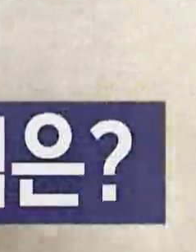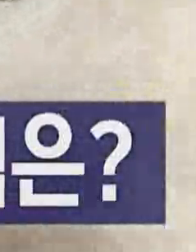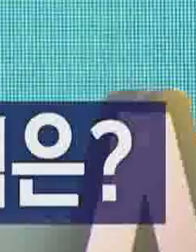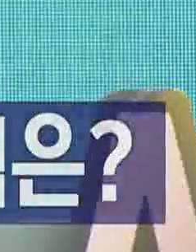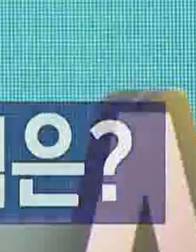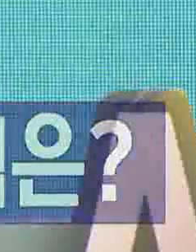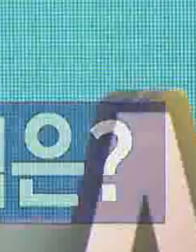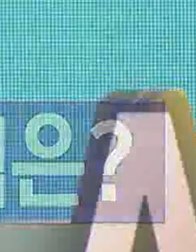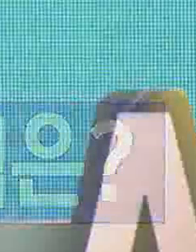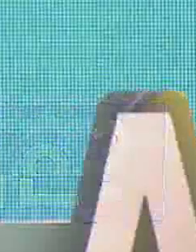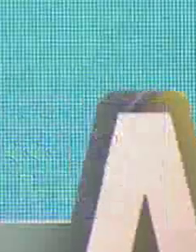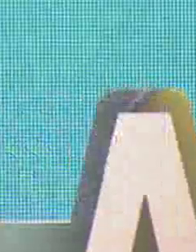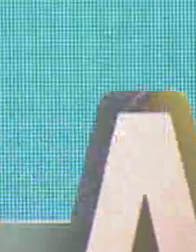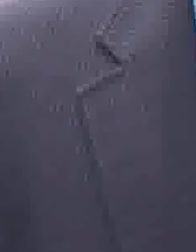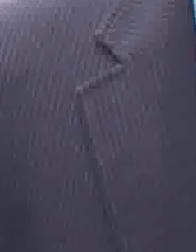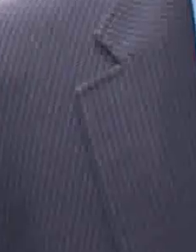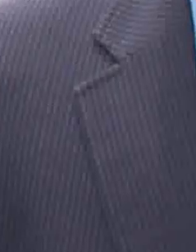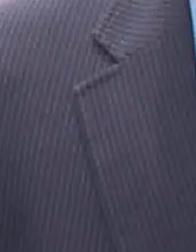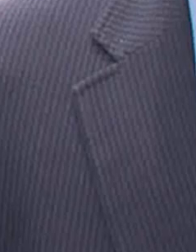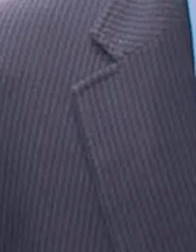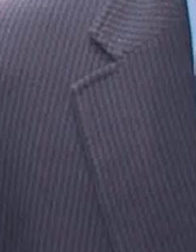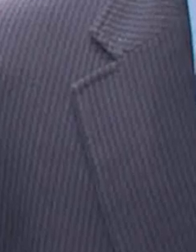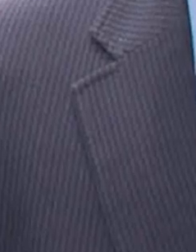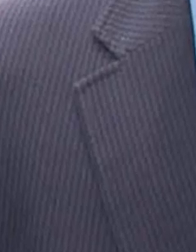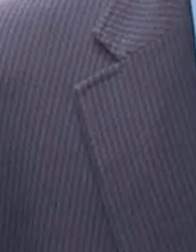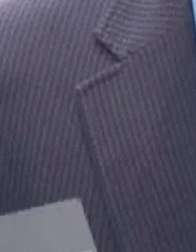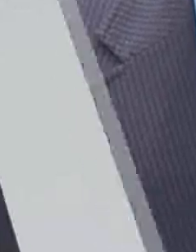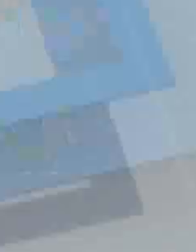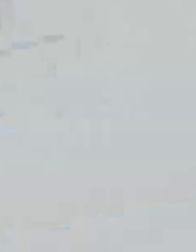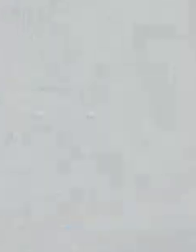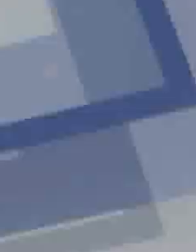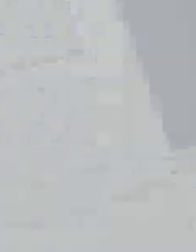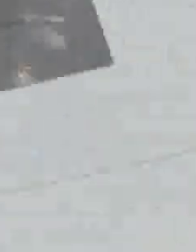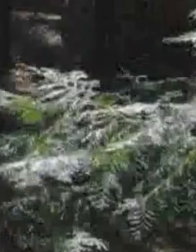지지하는 비호남 대선 후보를 놓고